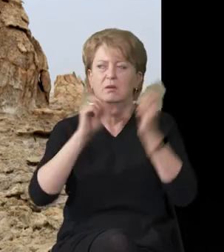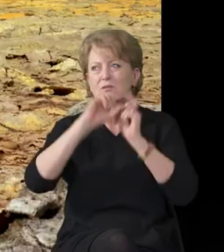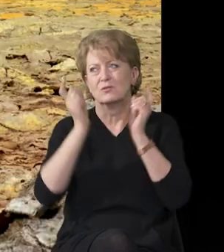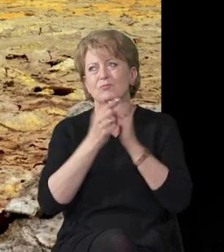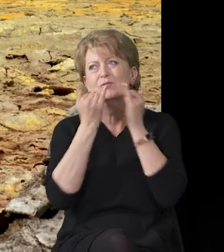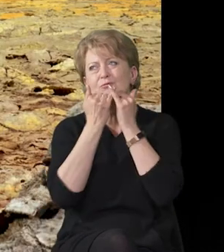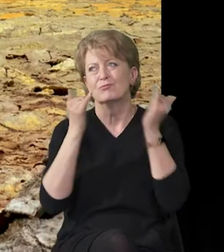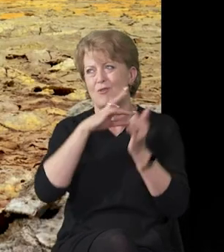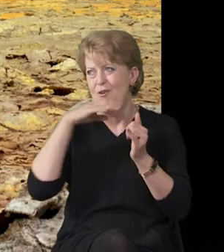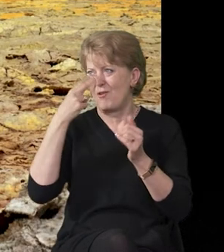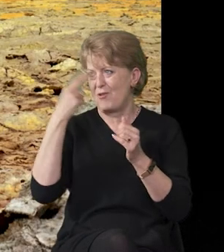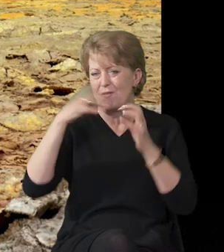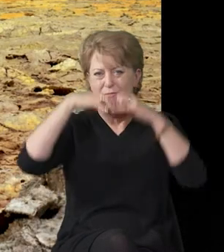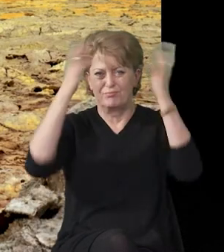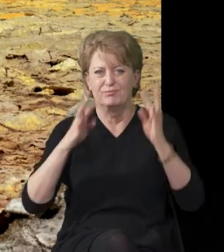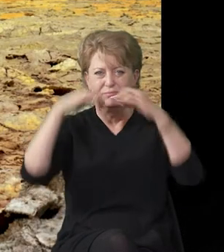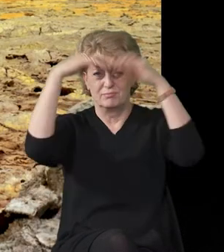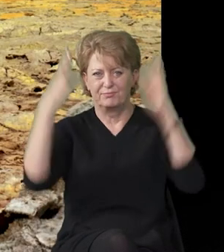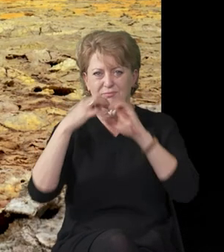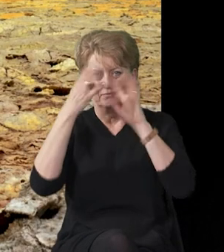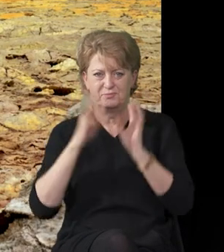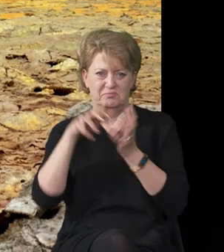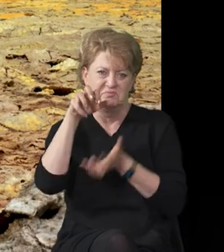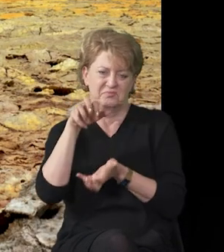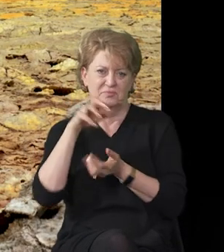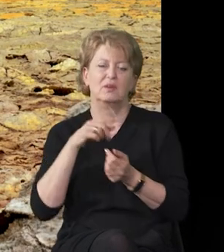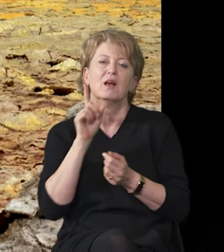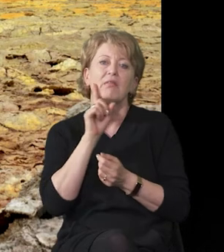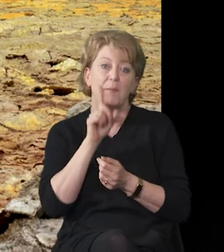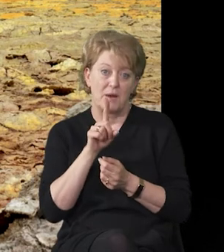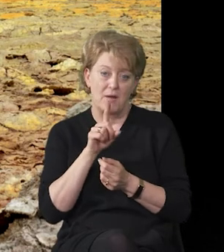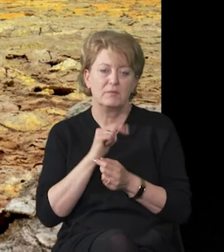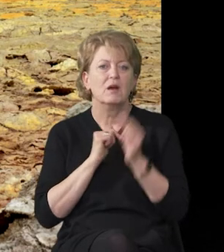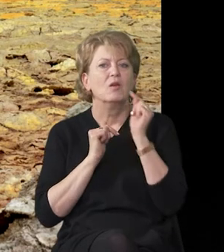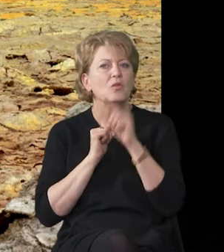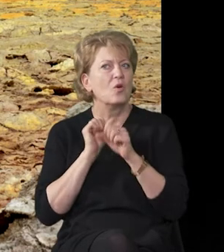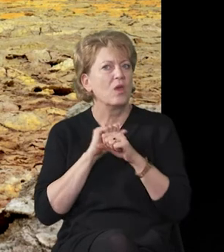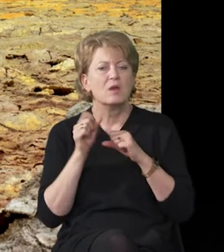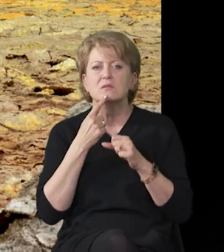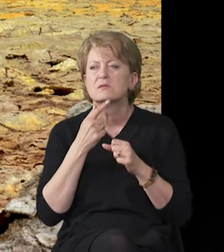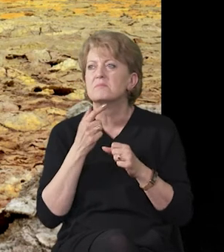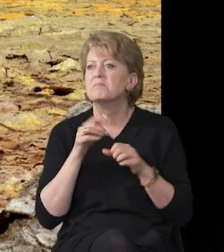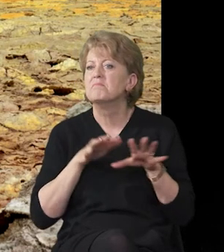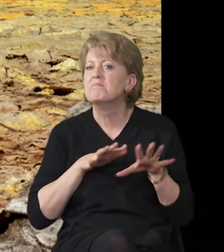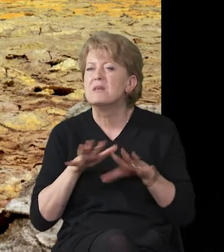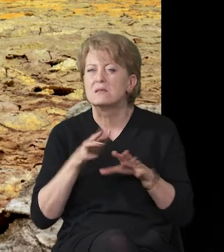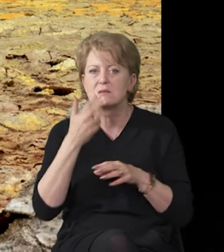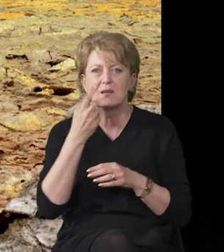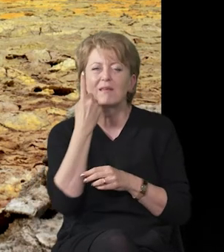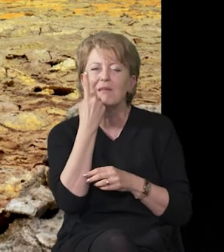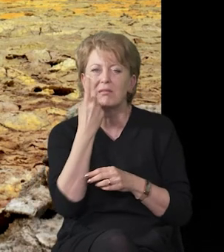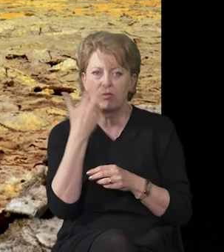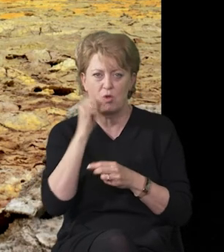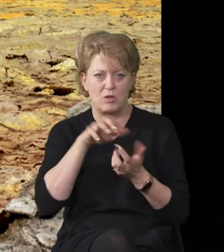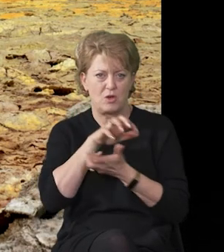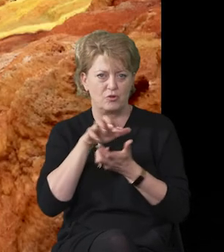formy. Tak naprawdę Dalol jest ewenementem na skalę światową, bo nigdzie indziej na świecie w zasadzie